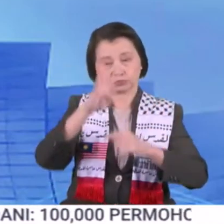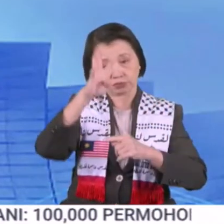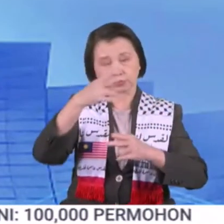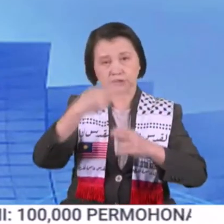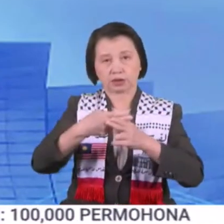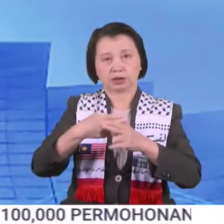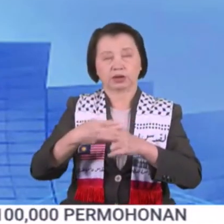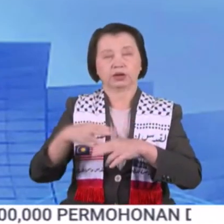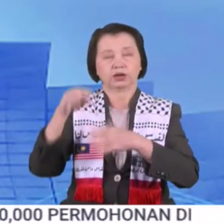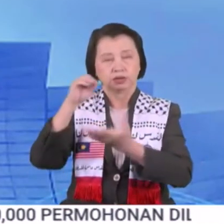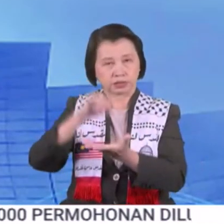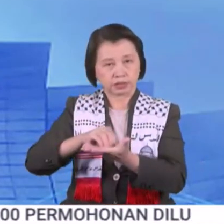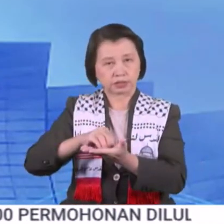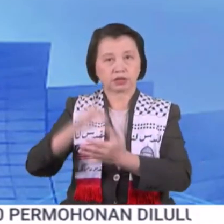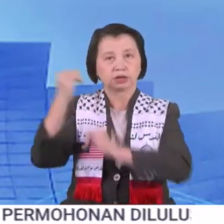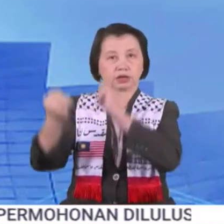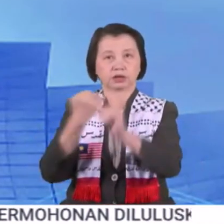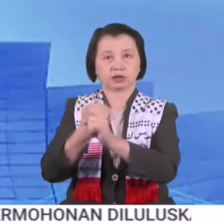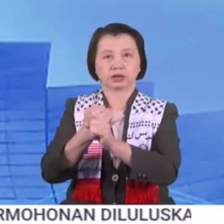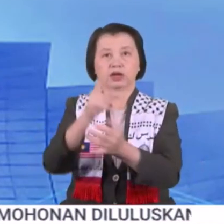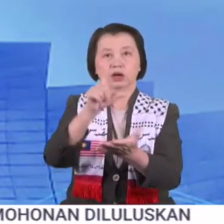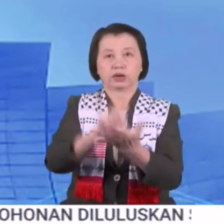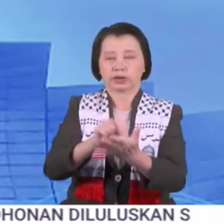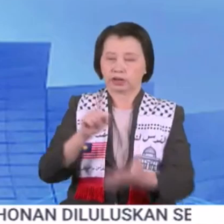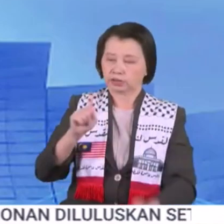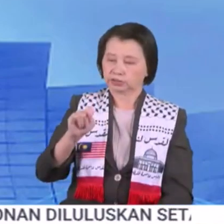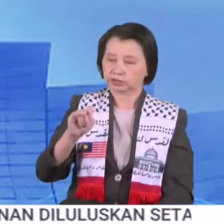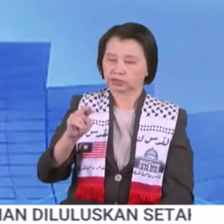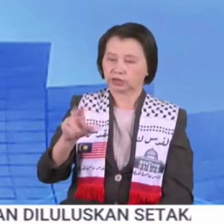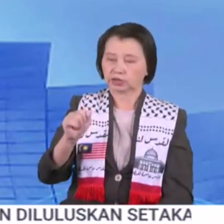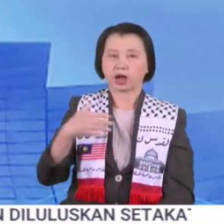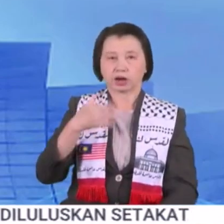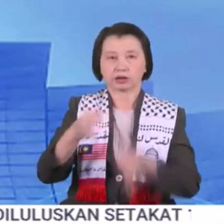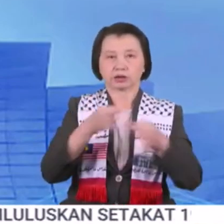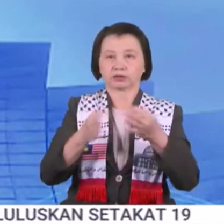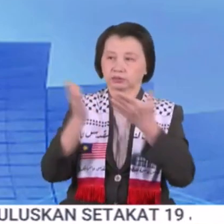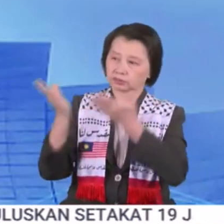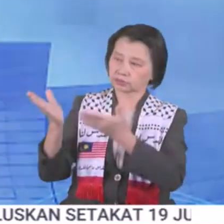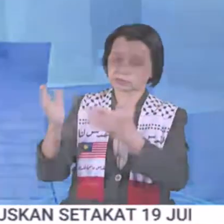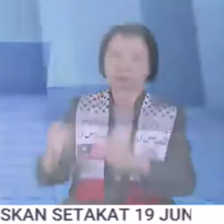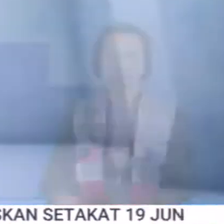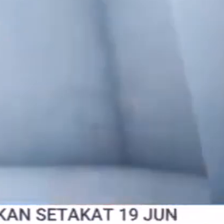nama di peringkat antarabangsa. Wartawan Tina Rama ada kupasannya.